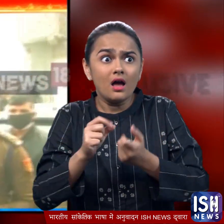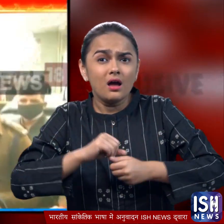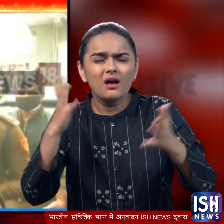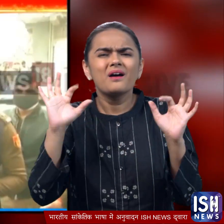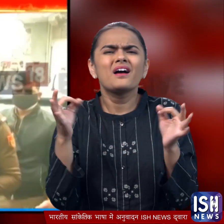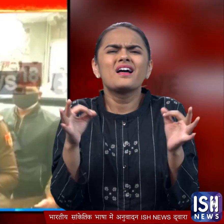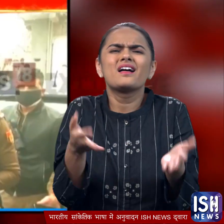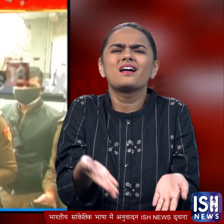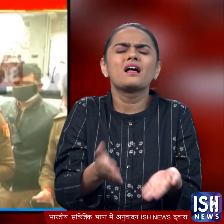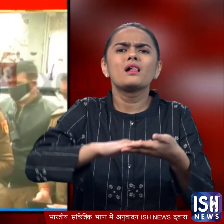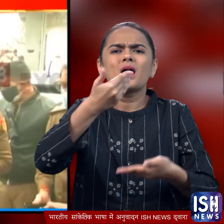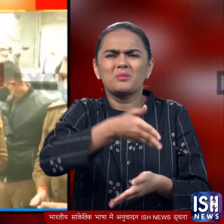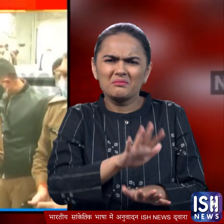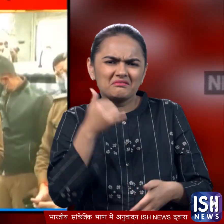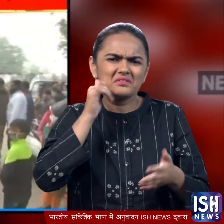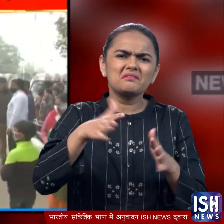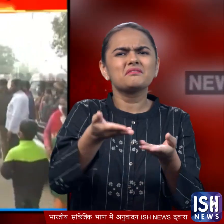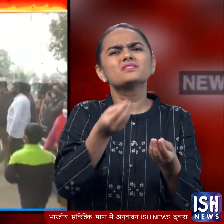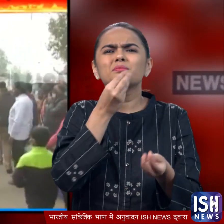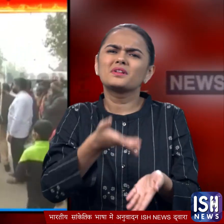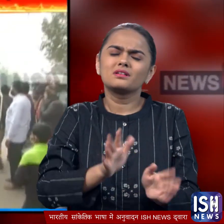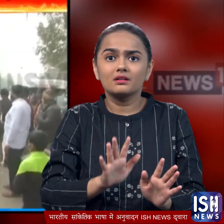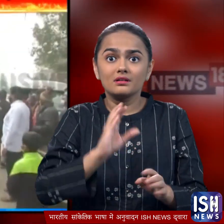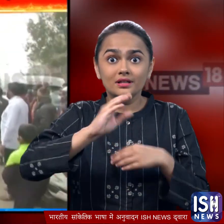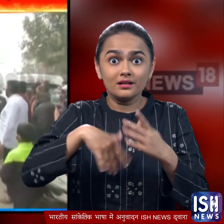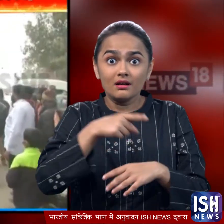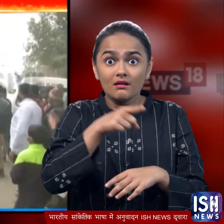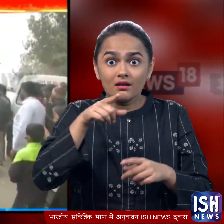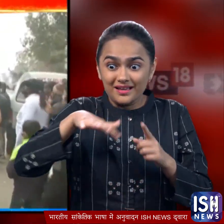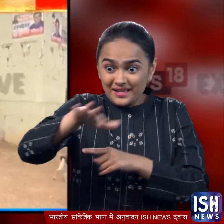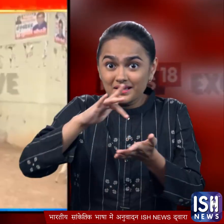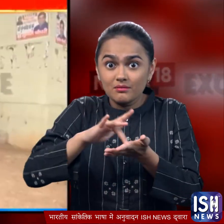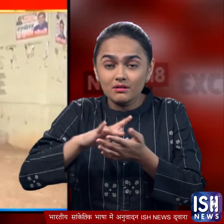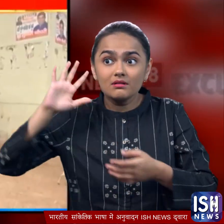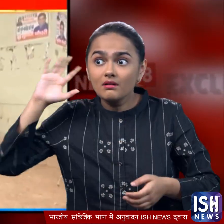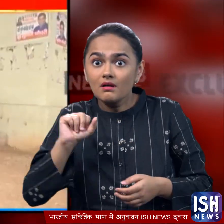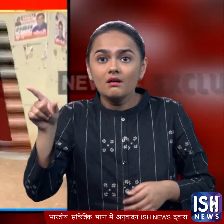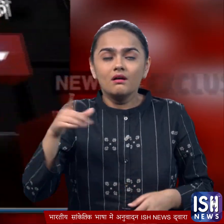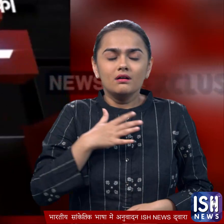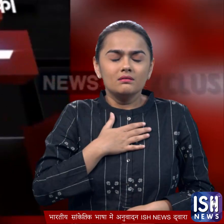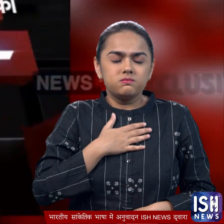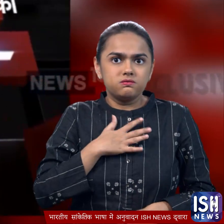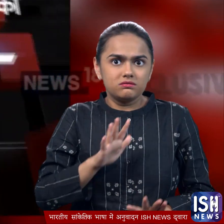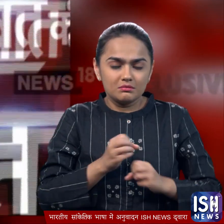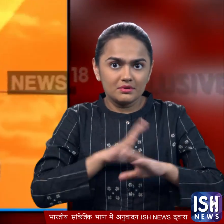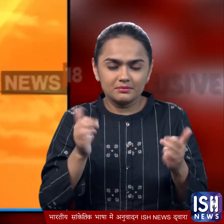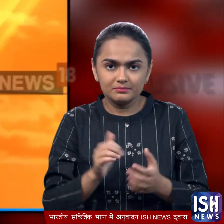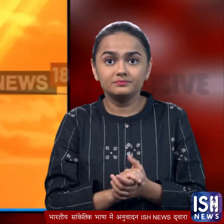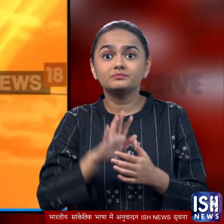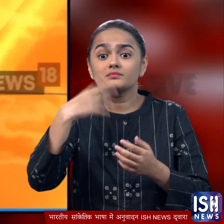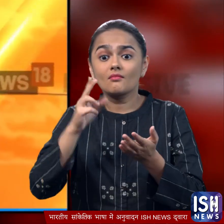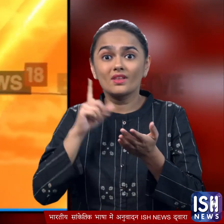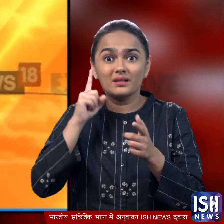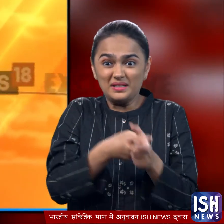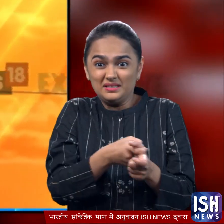सके। लैपटॉप है और उनकी पर्सनल बिलोंगिंग्स है। इस बात की जानकारी जैसे ही इलाके के लोगों को हुई, उन्होंने राहत की सांस ली। नौसेना ने INS